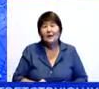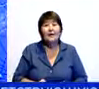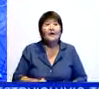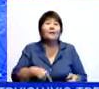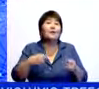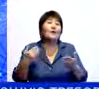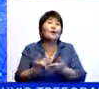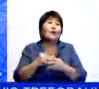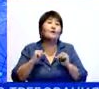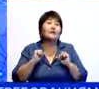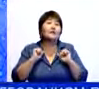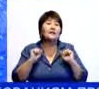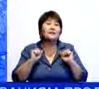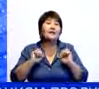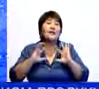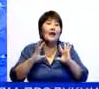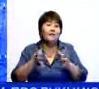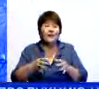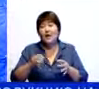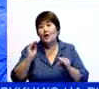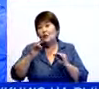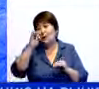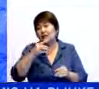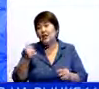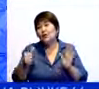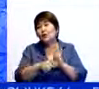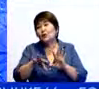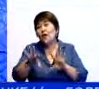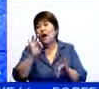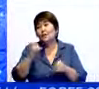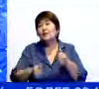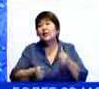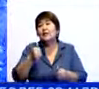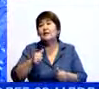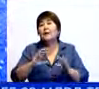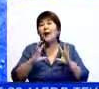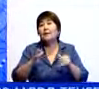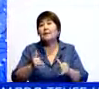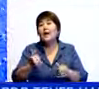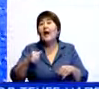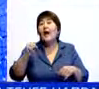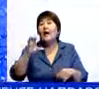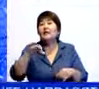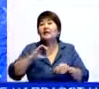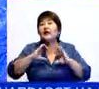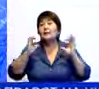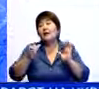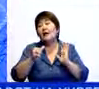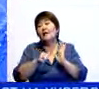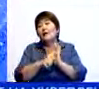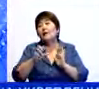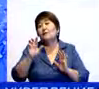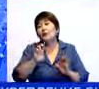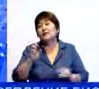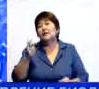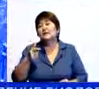Перейдем к новостям спорта страны и мира. Сборная Казахстана в 6-м туре отборочных чемпионата мира на Астана-арене проиграла Боснии и Герцеговине